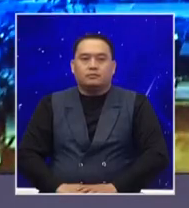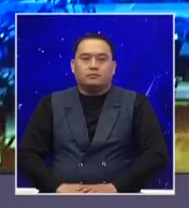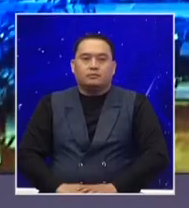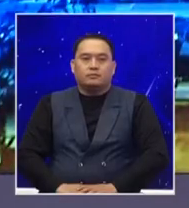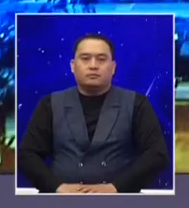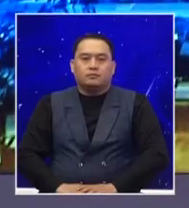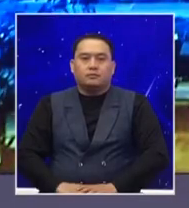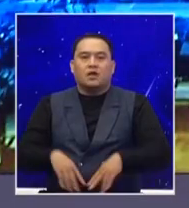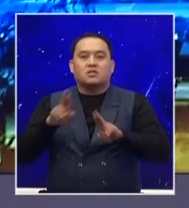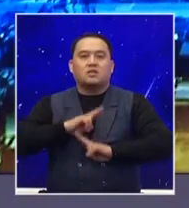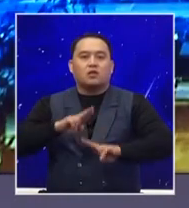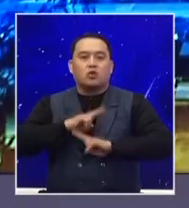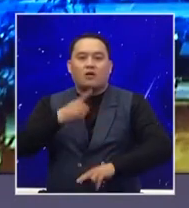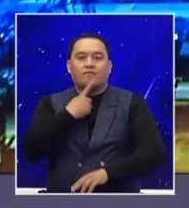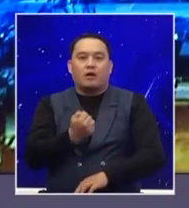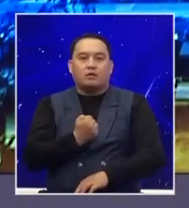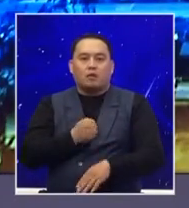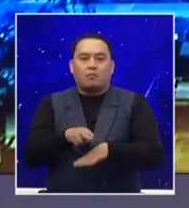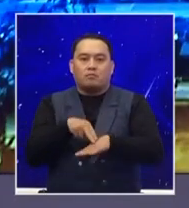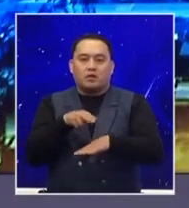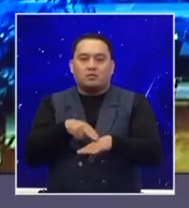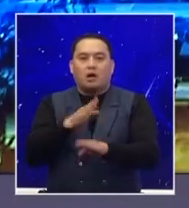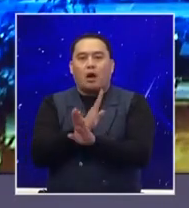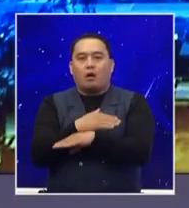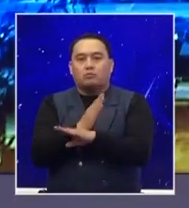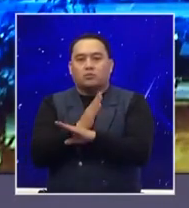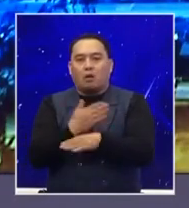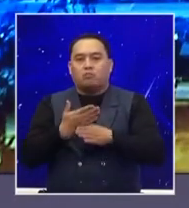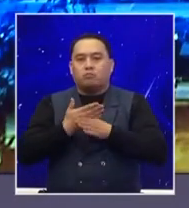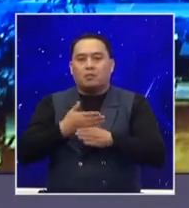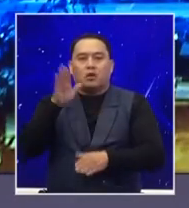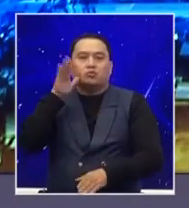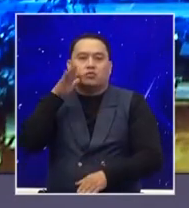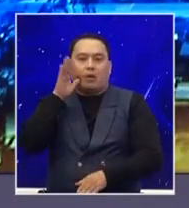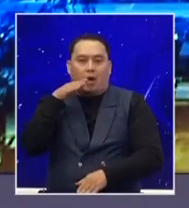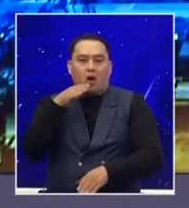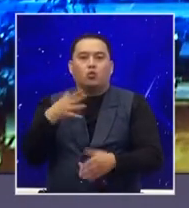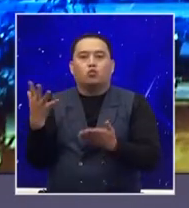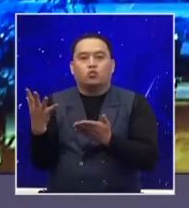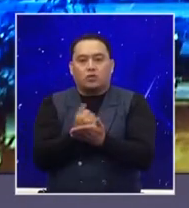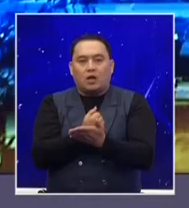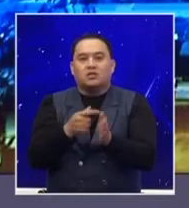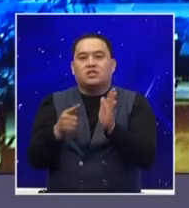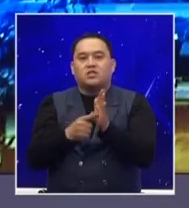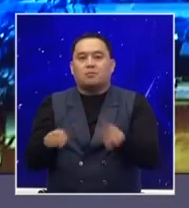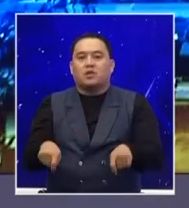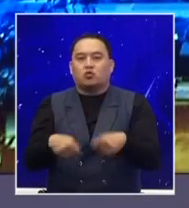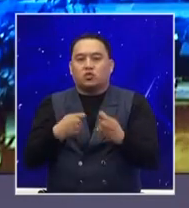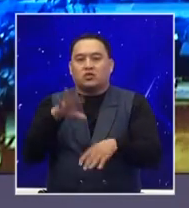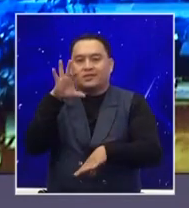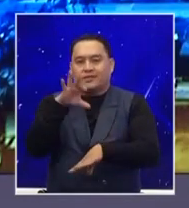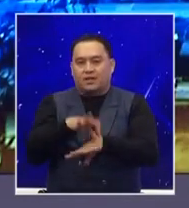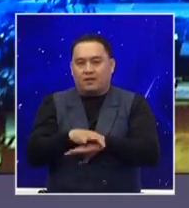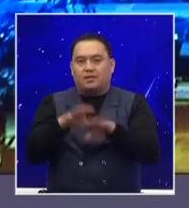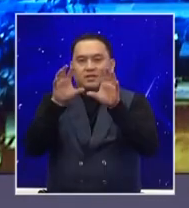Нести службу сотрудникам военной полиции Капшагайского гарнизона помогают собаки. С их помощью удалось выявить 7 правонарушений, среди